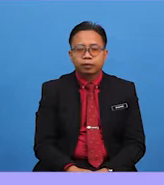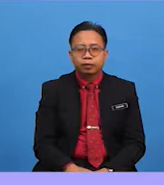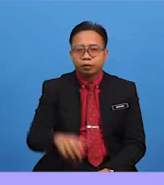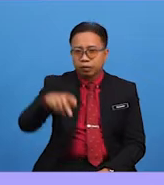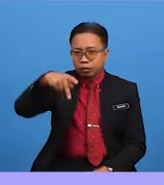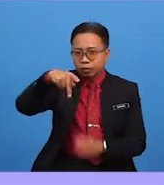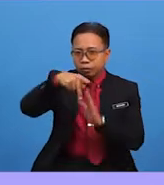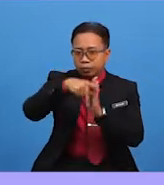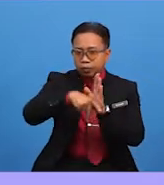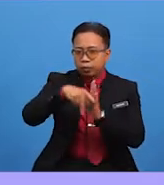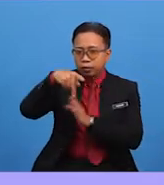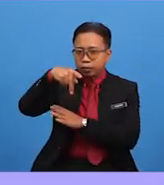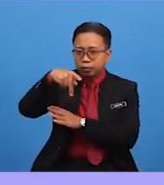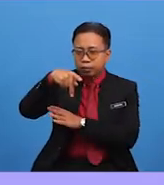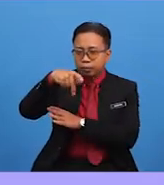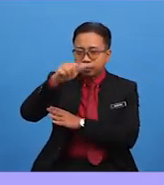Pepatung.